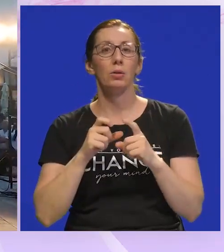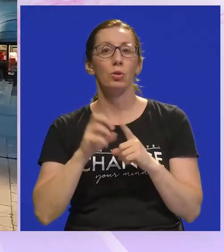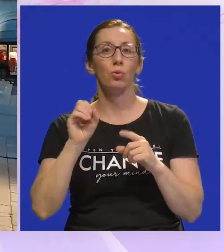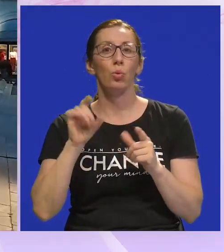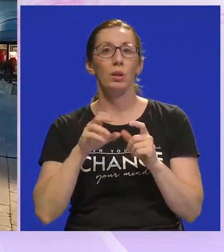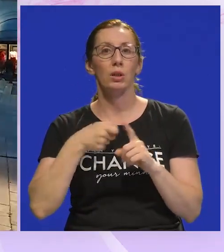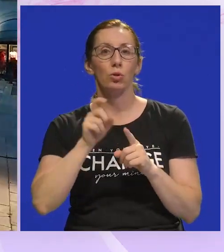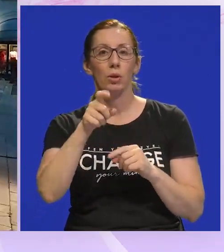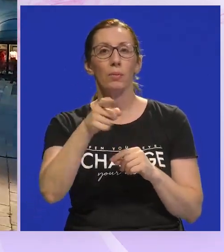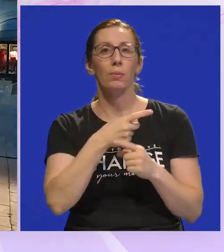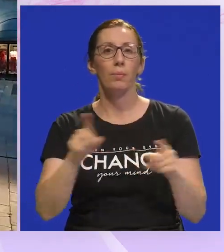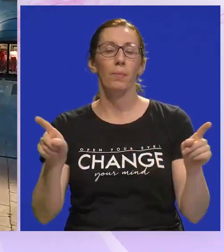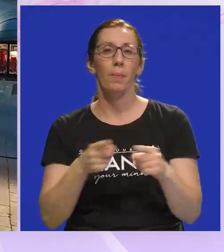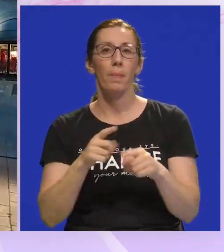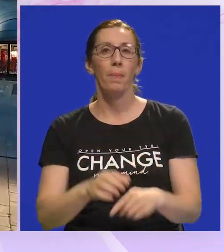Mendiković-Đukić.